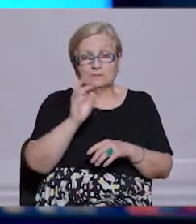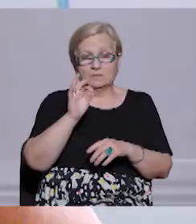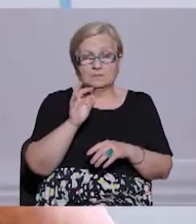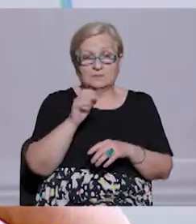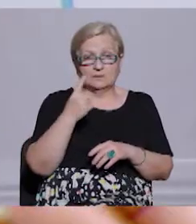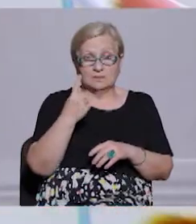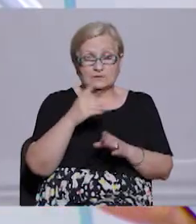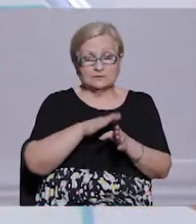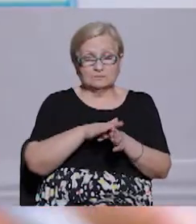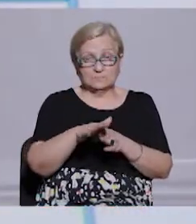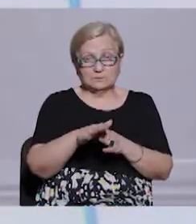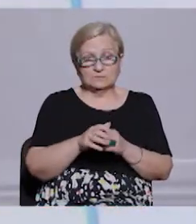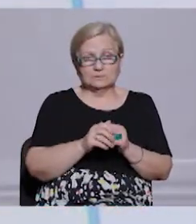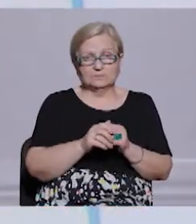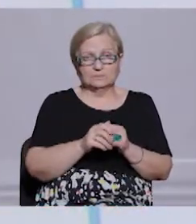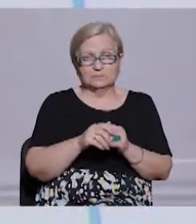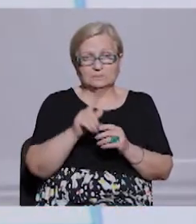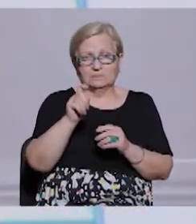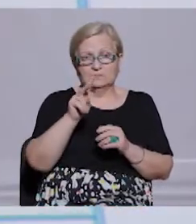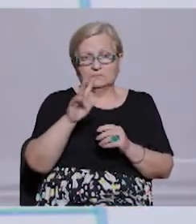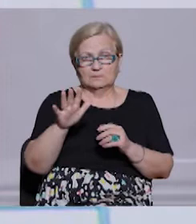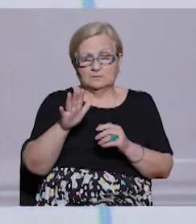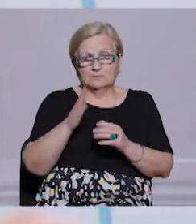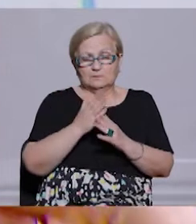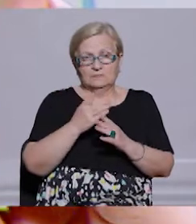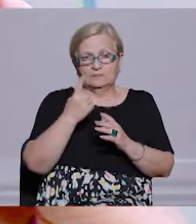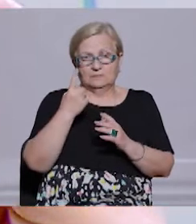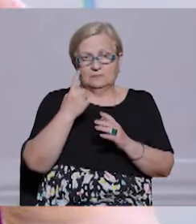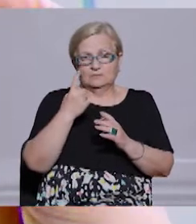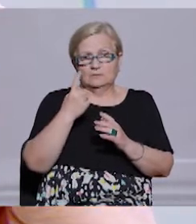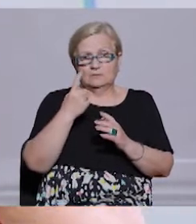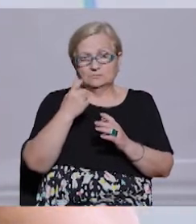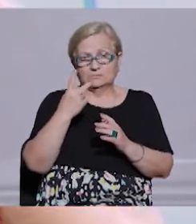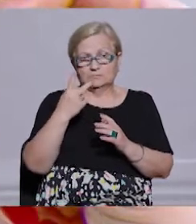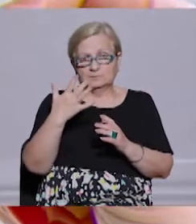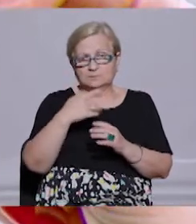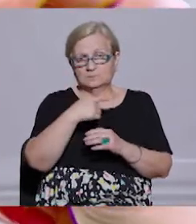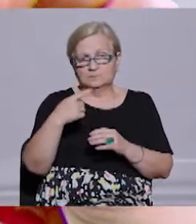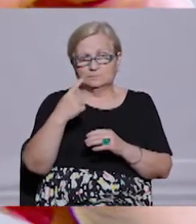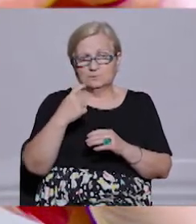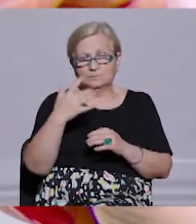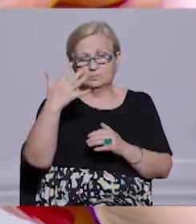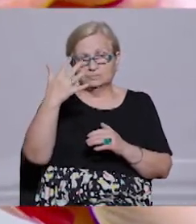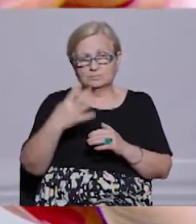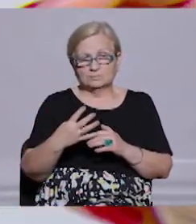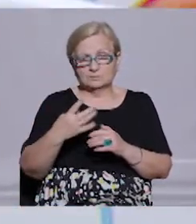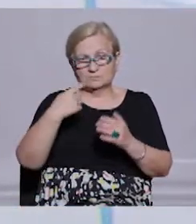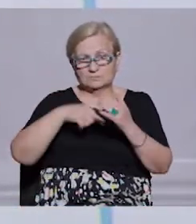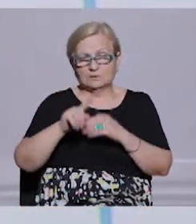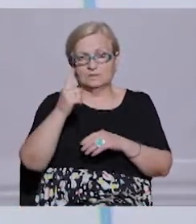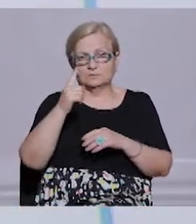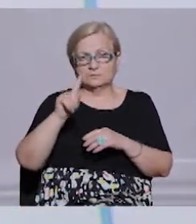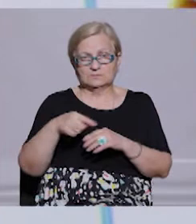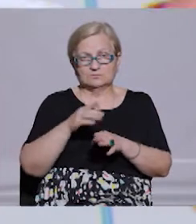არის 1/2, როგორც თქვით. 125% რა იქნება? 125 მიასედი, იგივე 5/4,